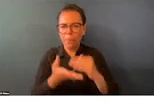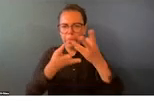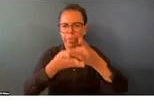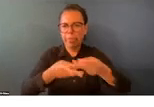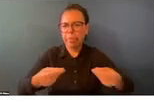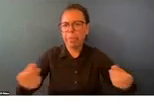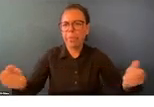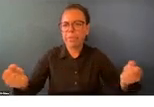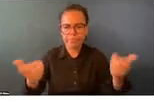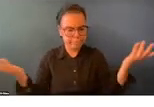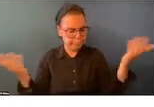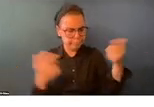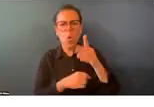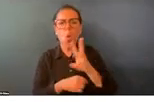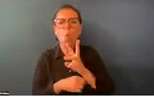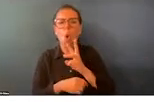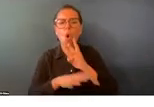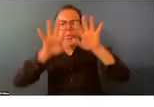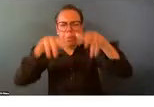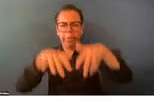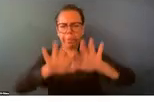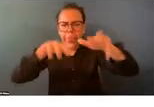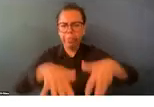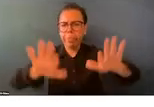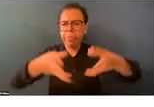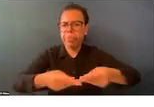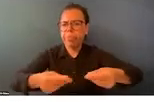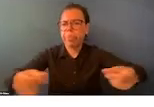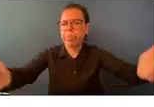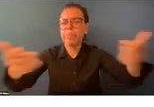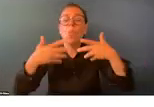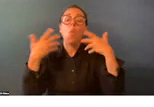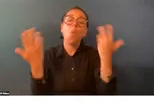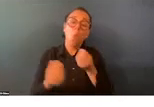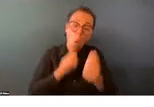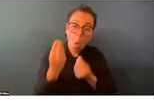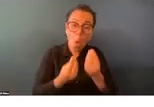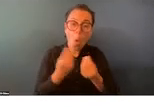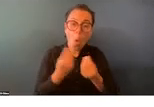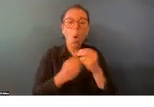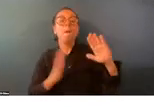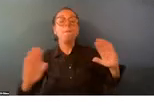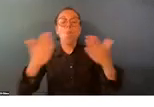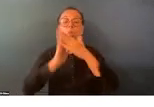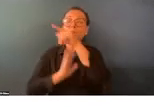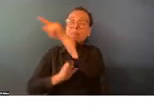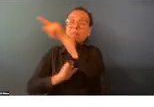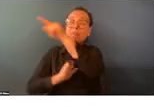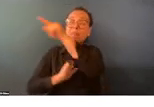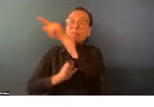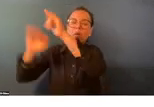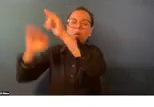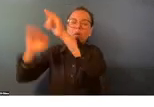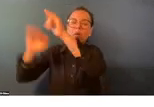наводнения, сели и другие прорыв высокогорных озер, которые приводят к